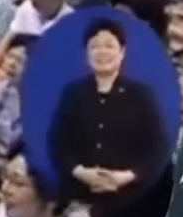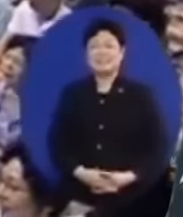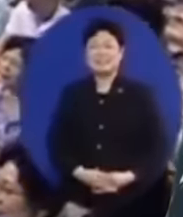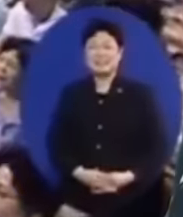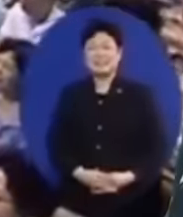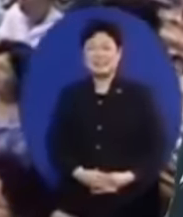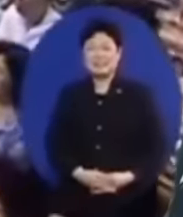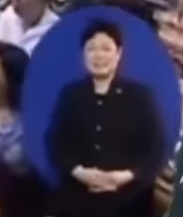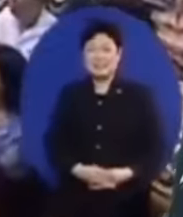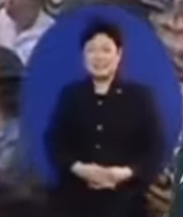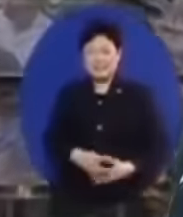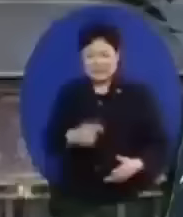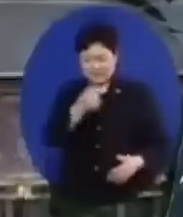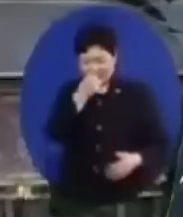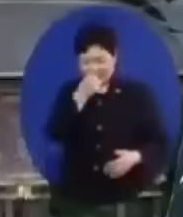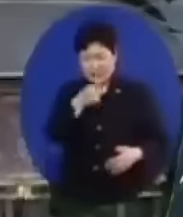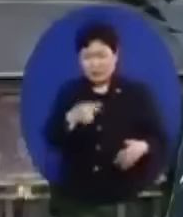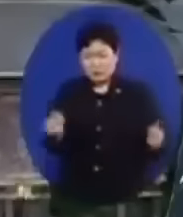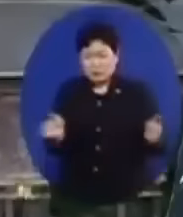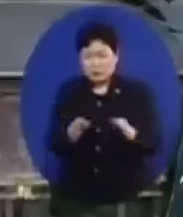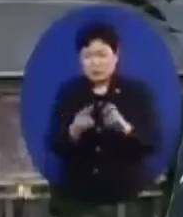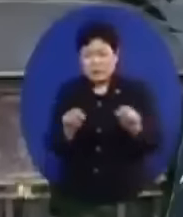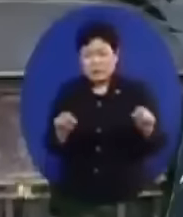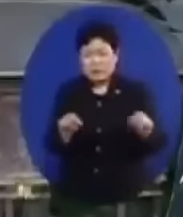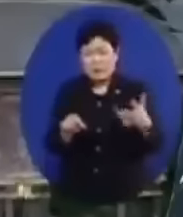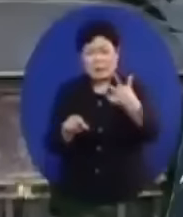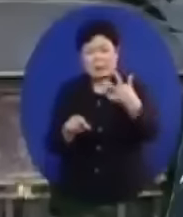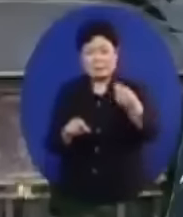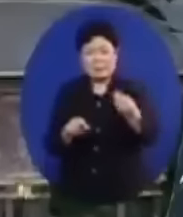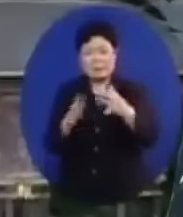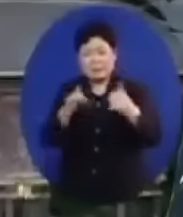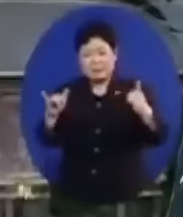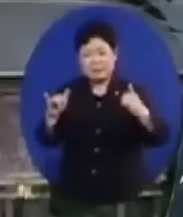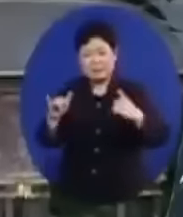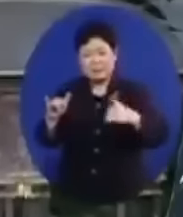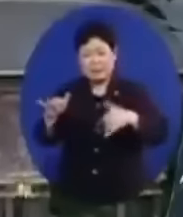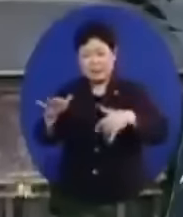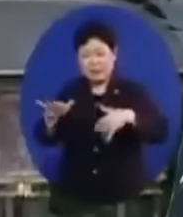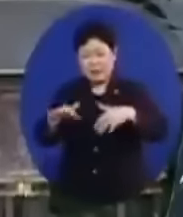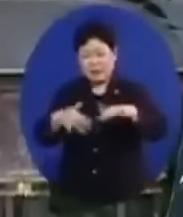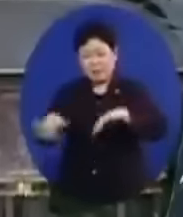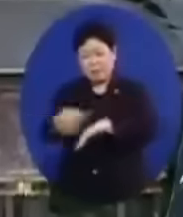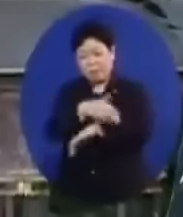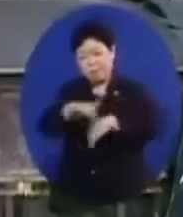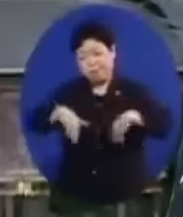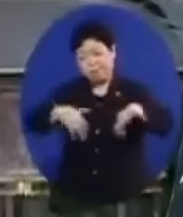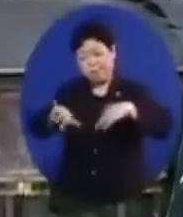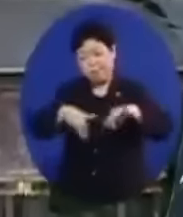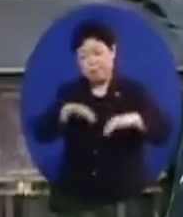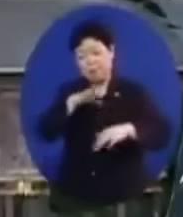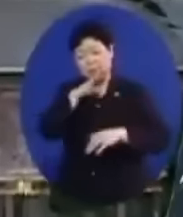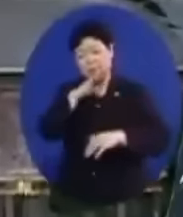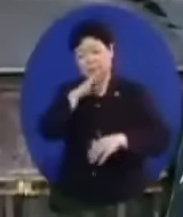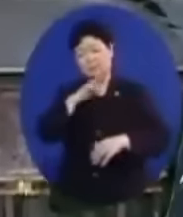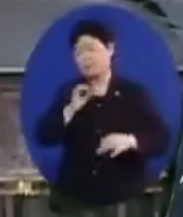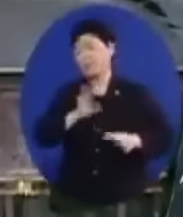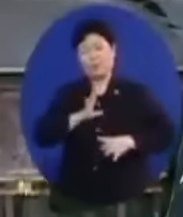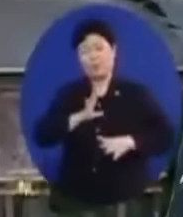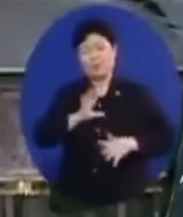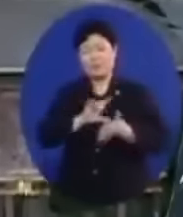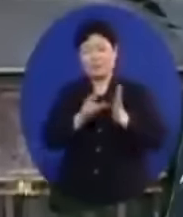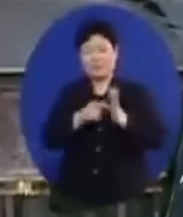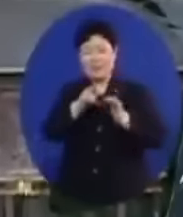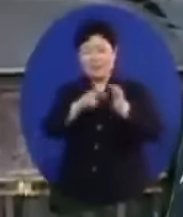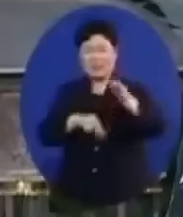이 좁은 땅에 80만 명이 주일날 왔다 갔다 하니 기가 막히지 않습니까? 여의도를 그때